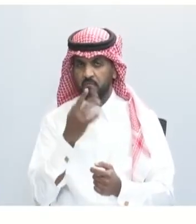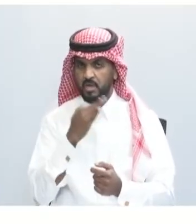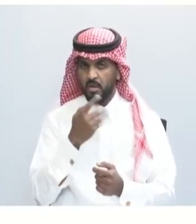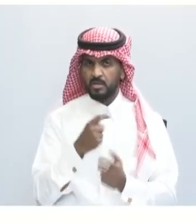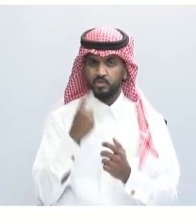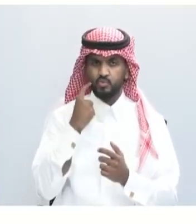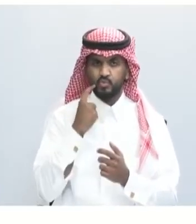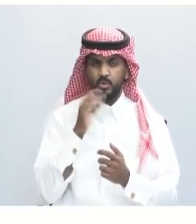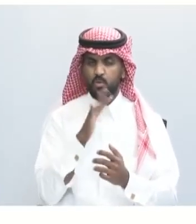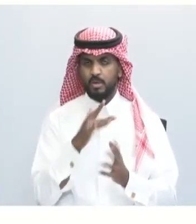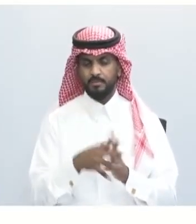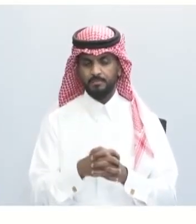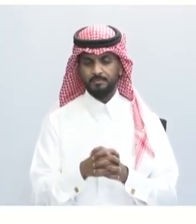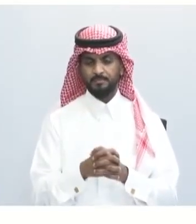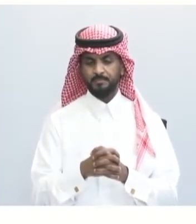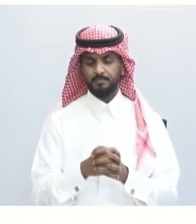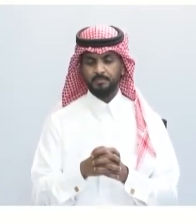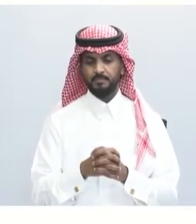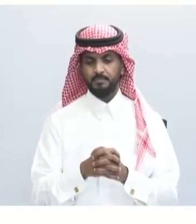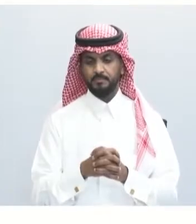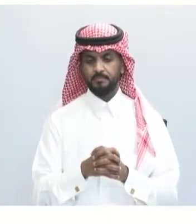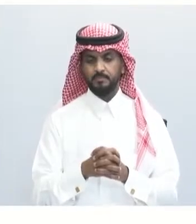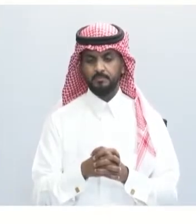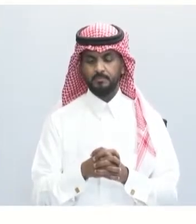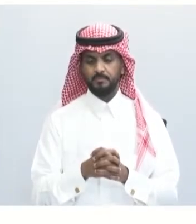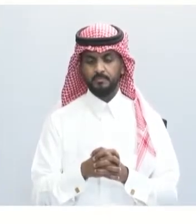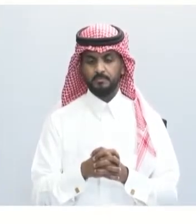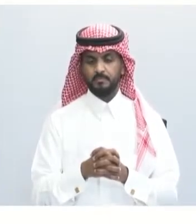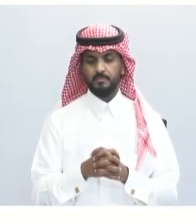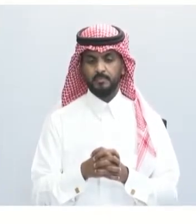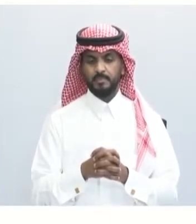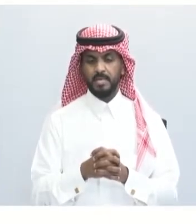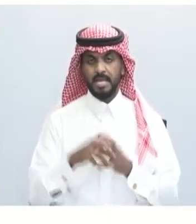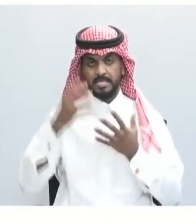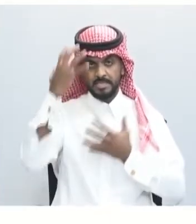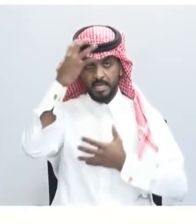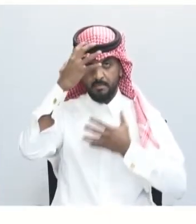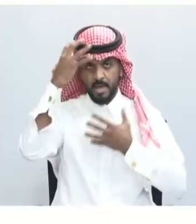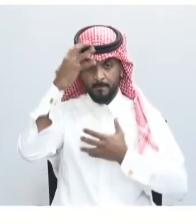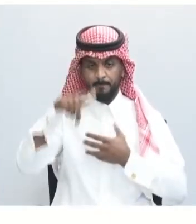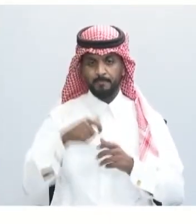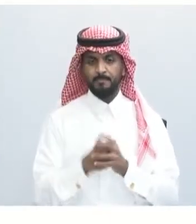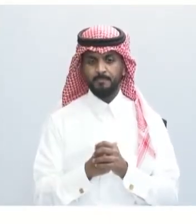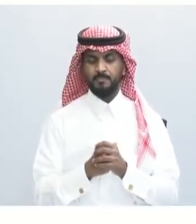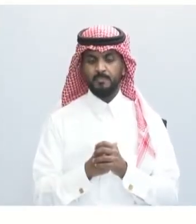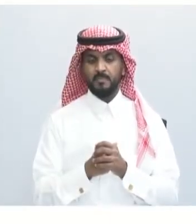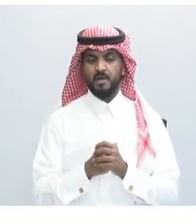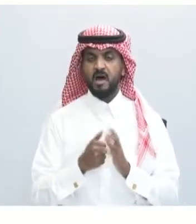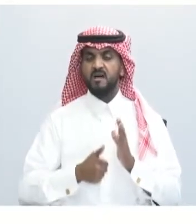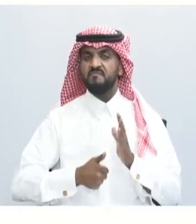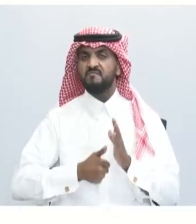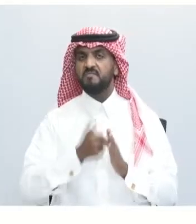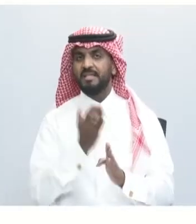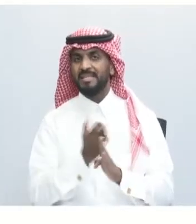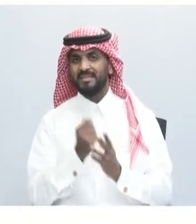سلامتها ايضا الاستحمام احسنتم الاستحمام يعتبر افضل